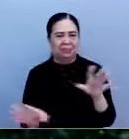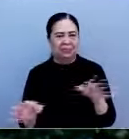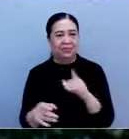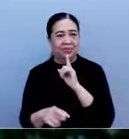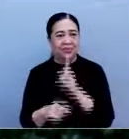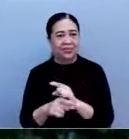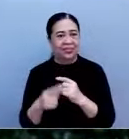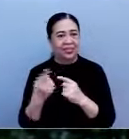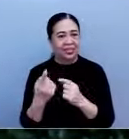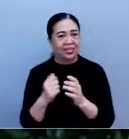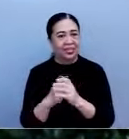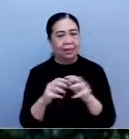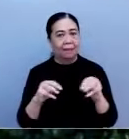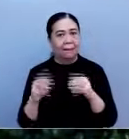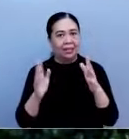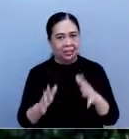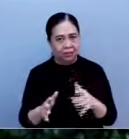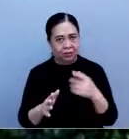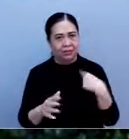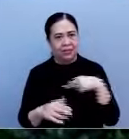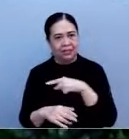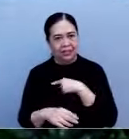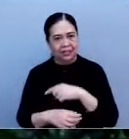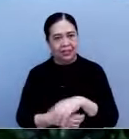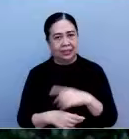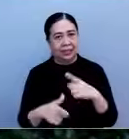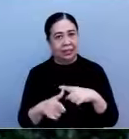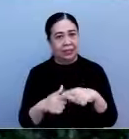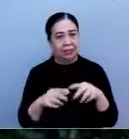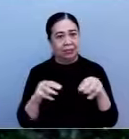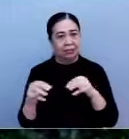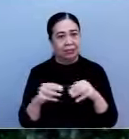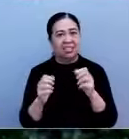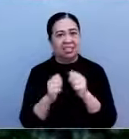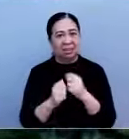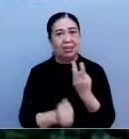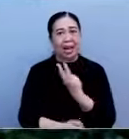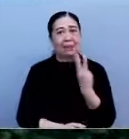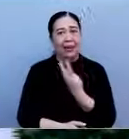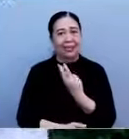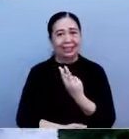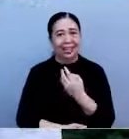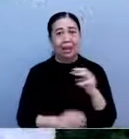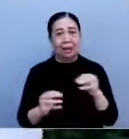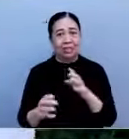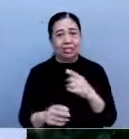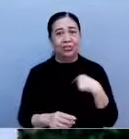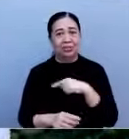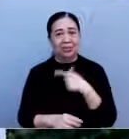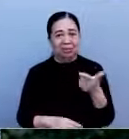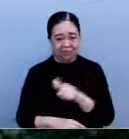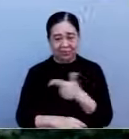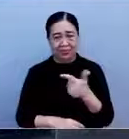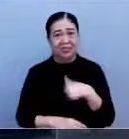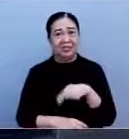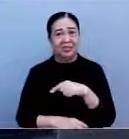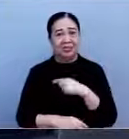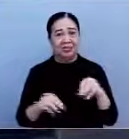lang po kasi yung manager and management namin. Tapos, sa management namin, kami lang ding apat. Actually, kami din yung